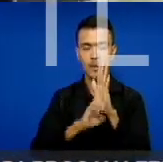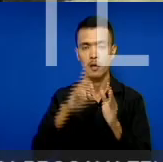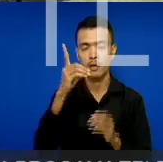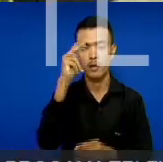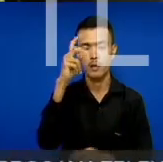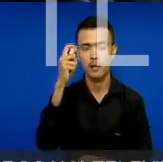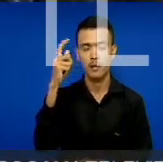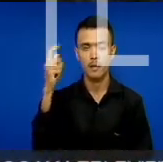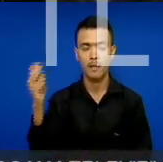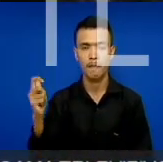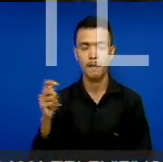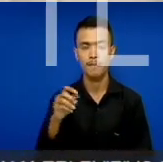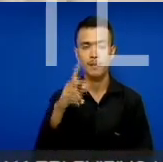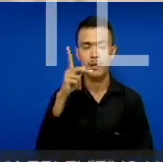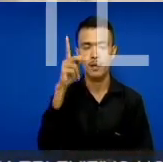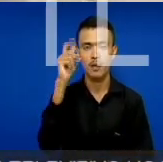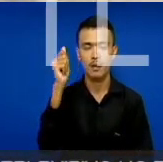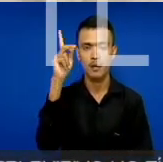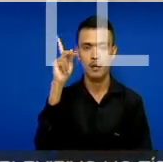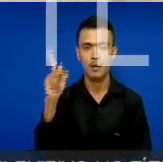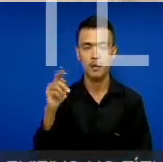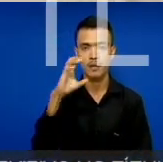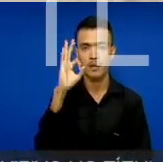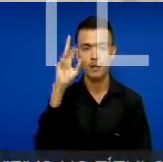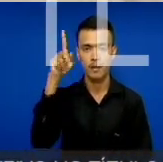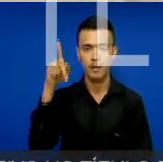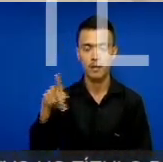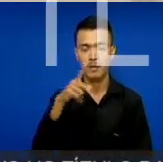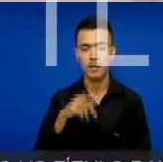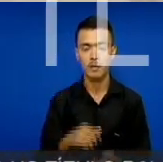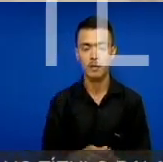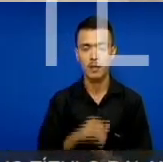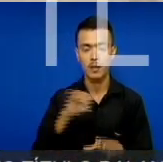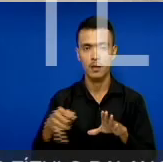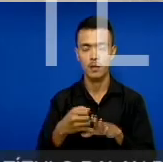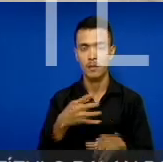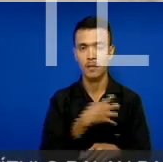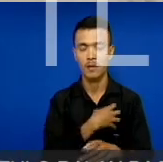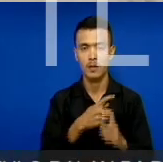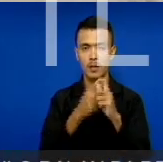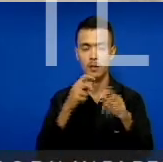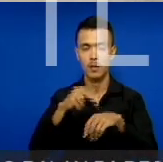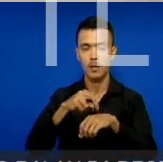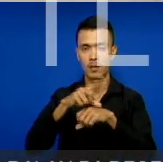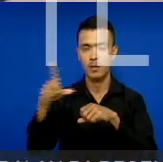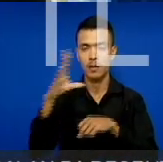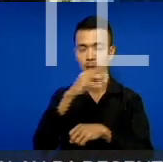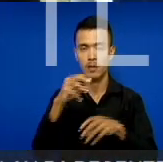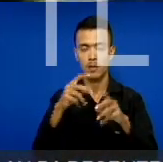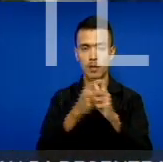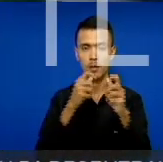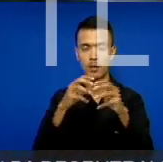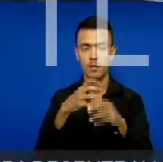Nacional Transporte Terrestre, Comisão Função Pública, Comisão Anticorrupsaun, inclui Polícia Trânsito Nacional no Trânsito Município